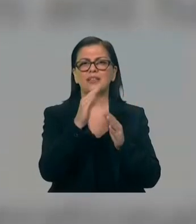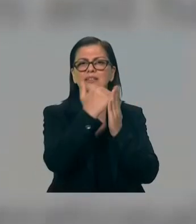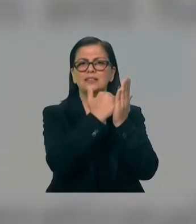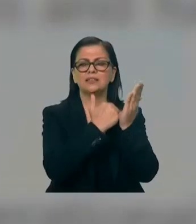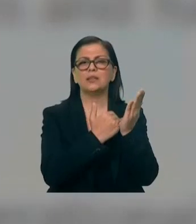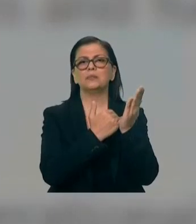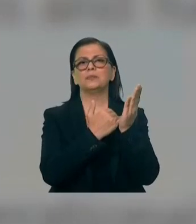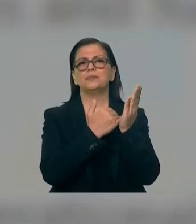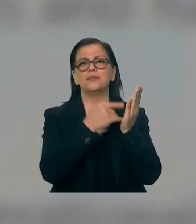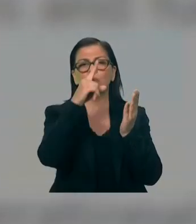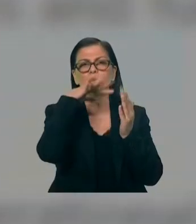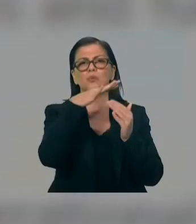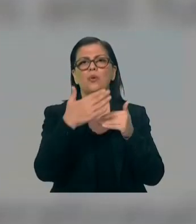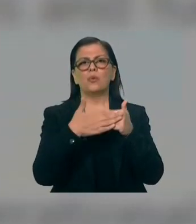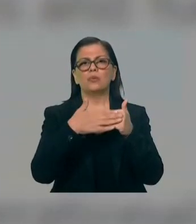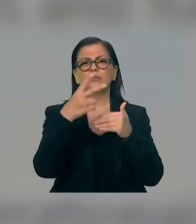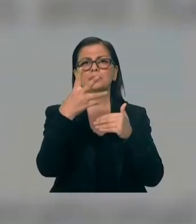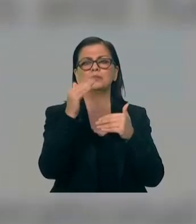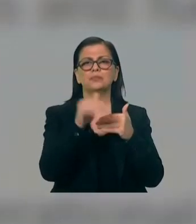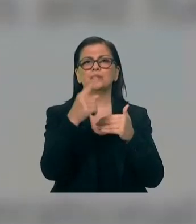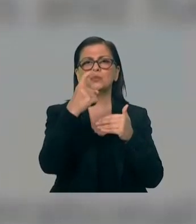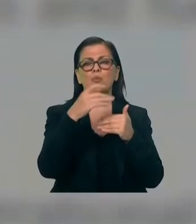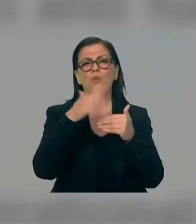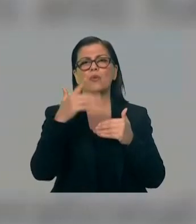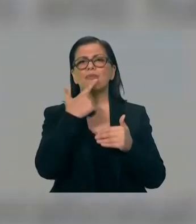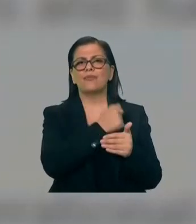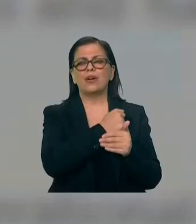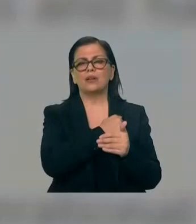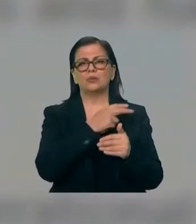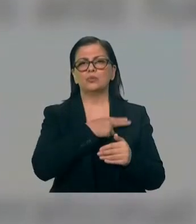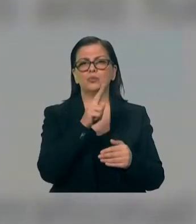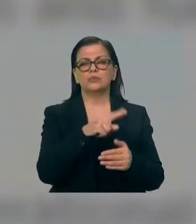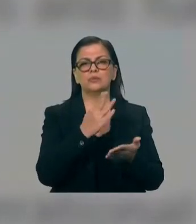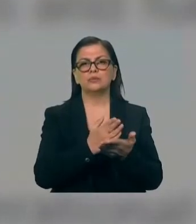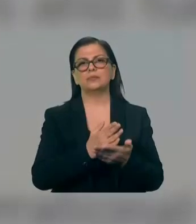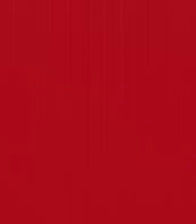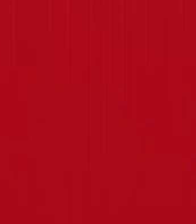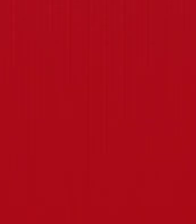edilib. Rusiya tərəfi təxminən 25100-dən çox canlı qüvvəsini itirib.